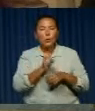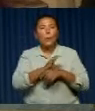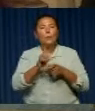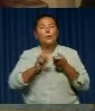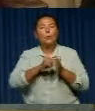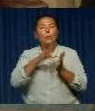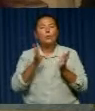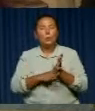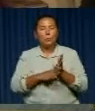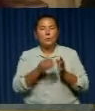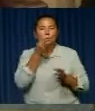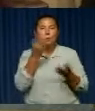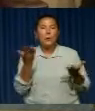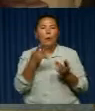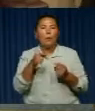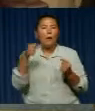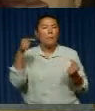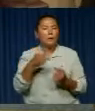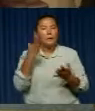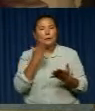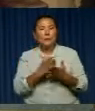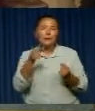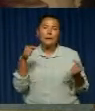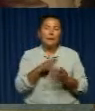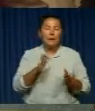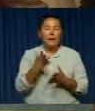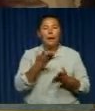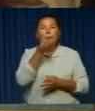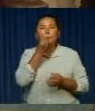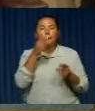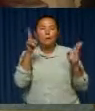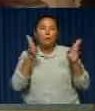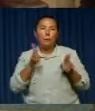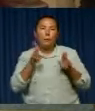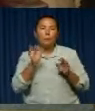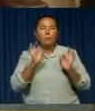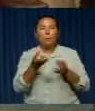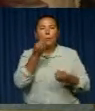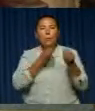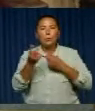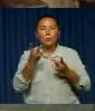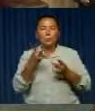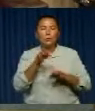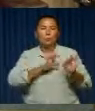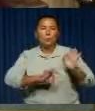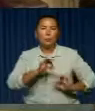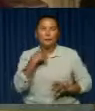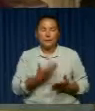COVID-19-ды жалпы азық түлік арқылы жұқтырып алу қаупі бар ма? Қандай азық түліктерді біз қазір көбірек пайдалануымыз